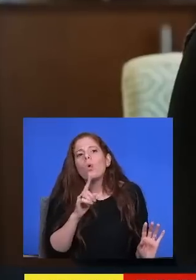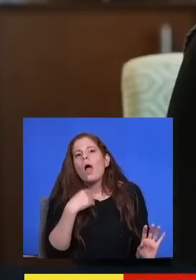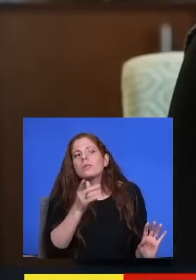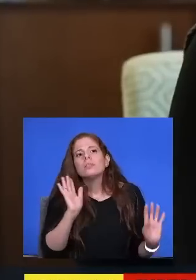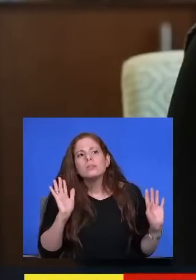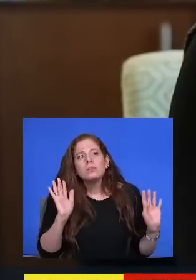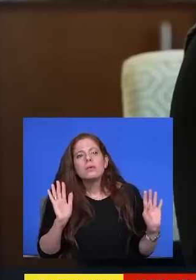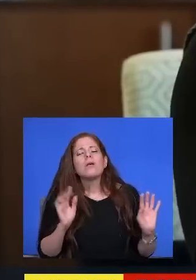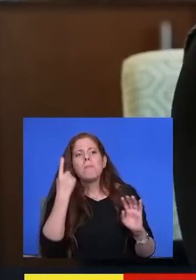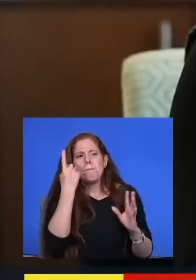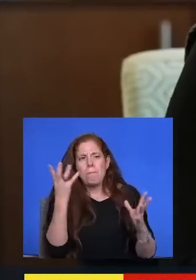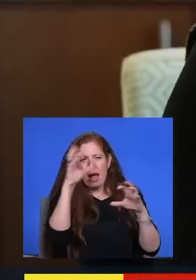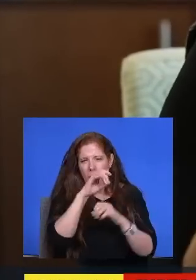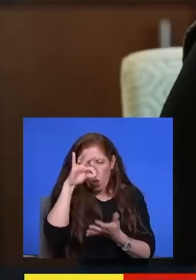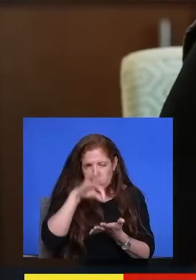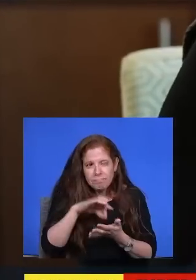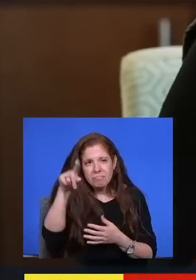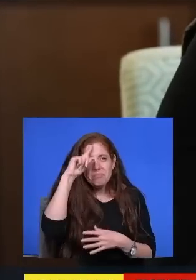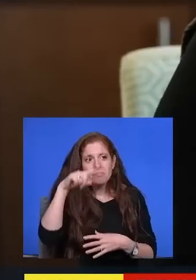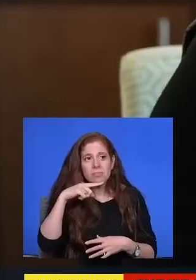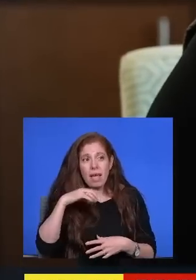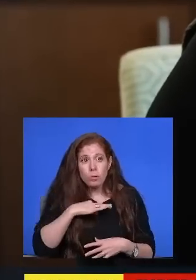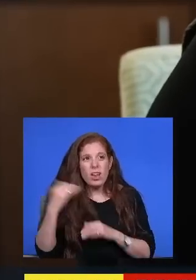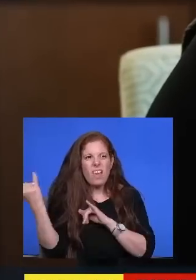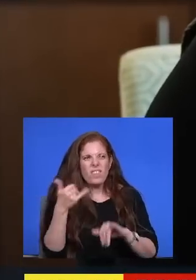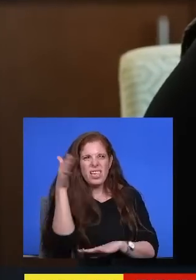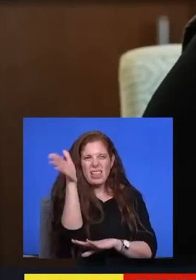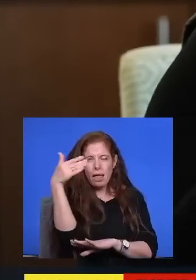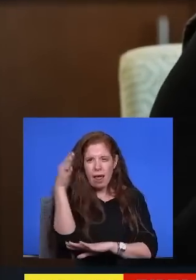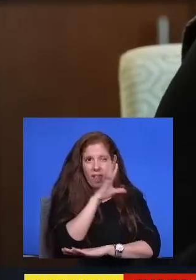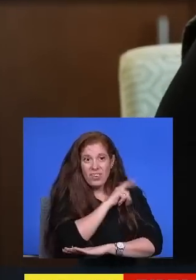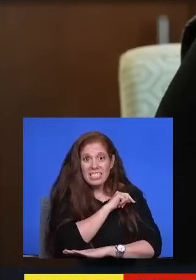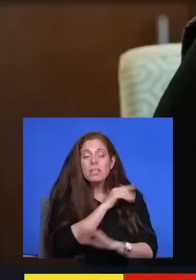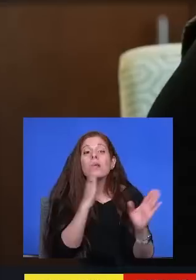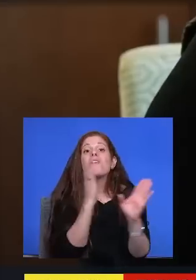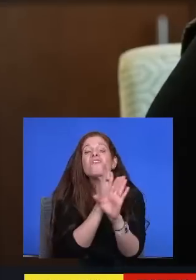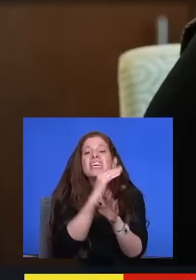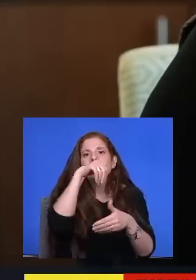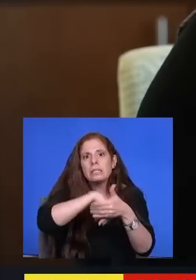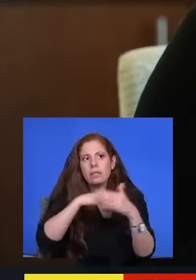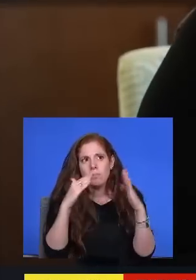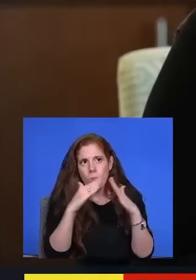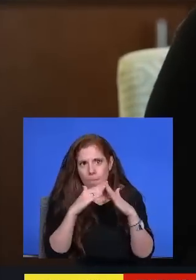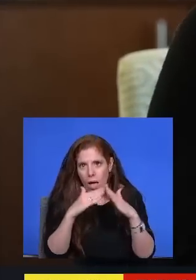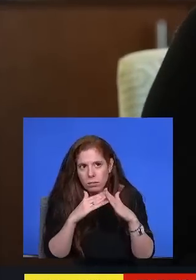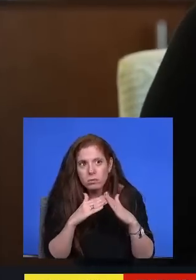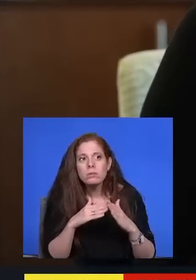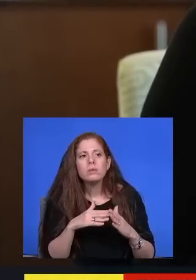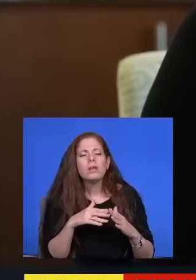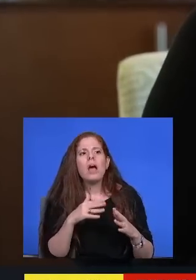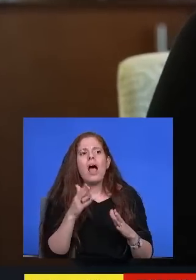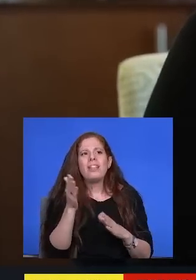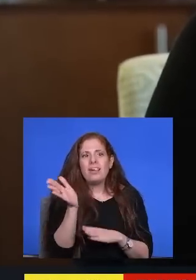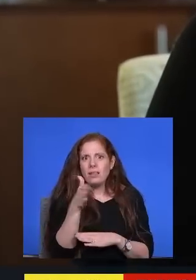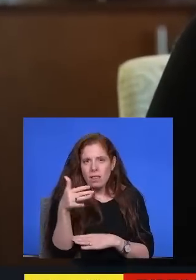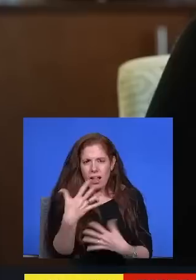في ليلة من الليالي أبوي راح جاب العلم وخباه العلم الفلسطيني خباه في البيت هون رحت حملت